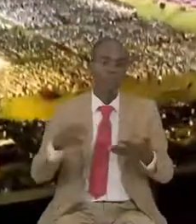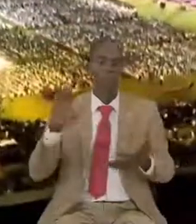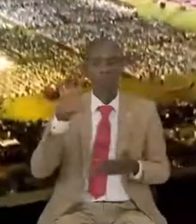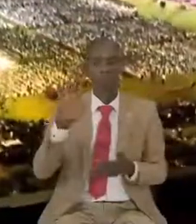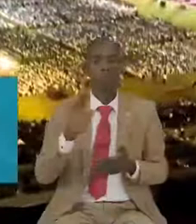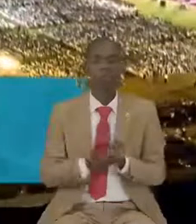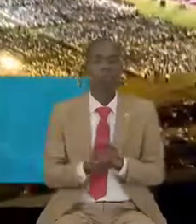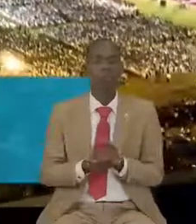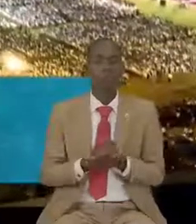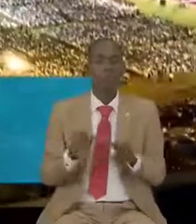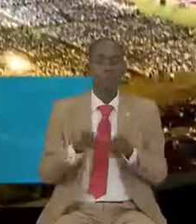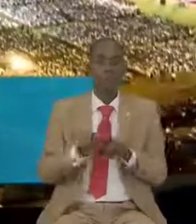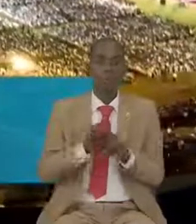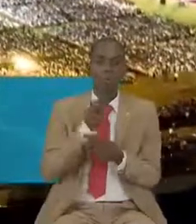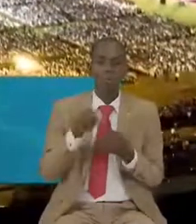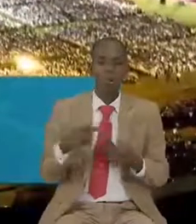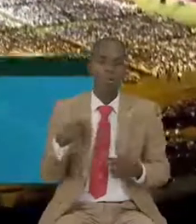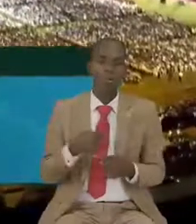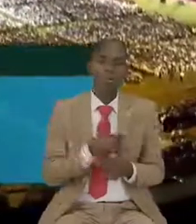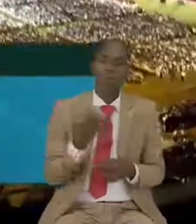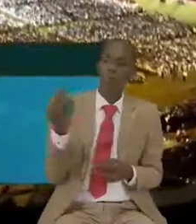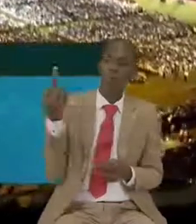Éphésiens 2, verset 5.